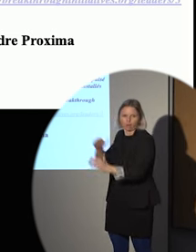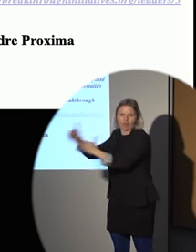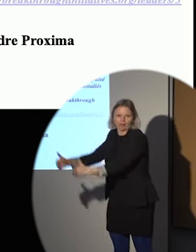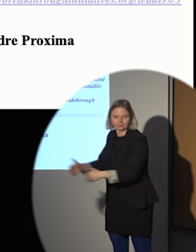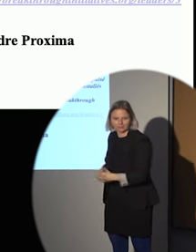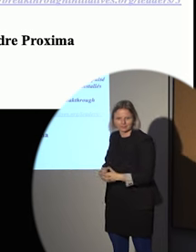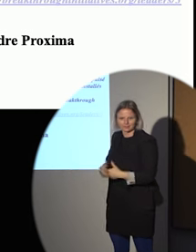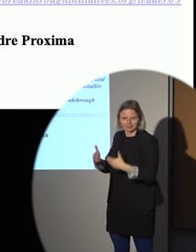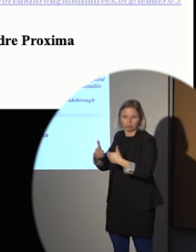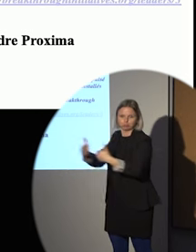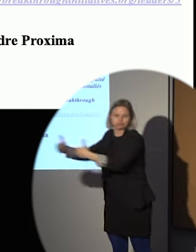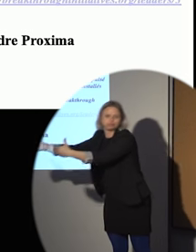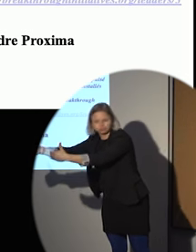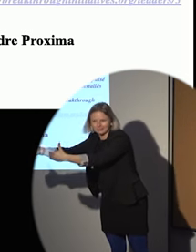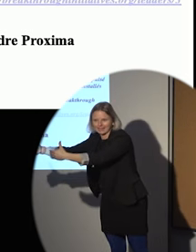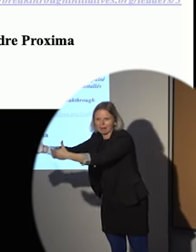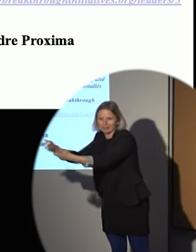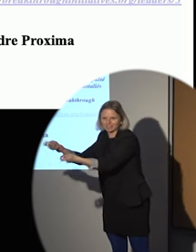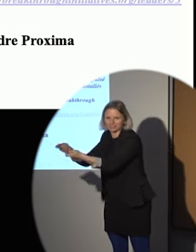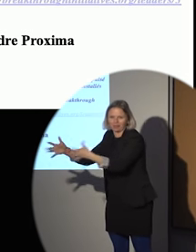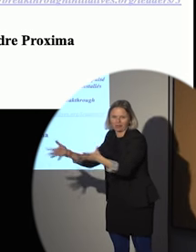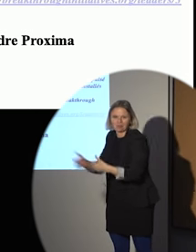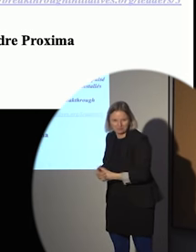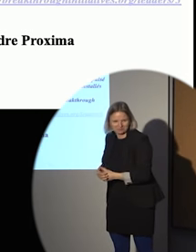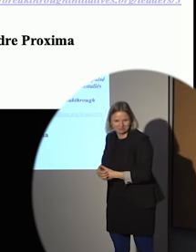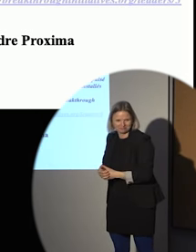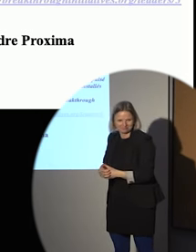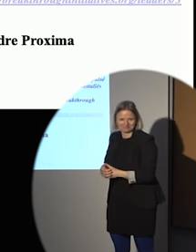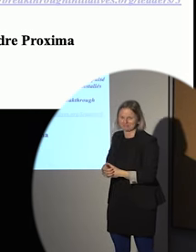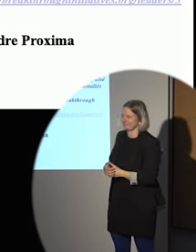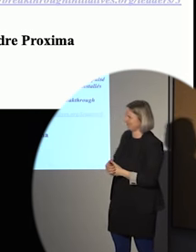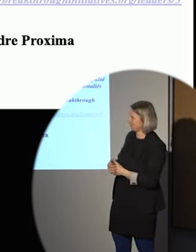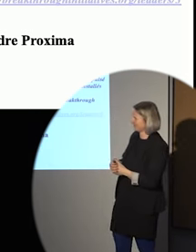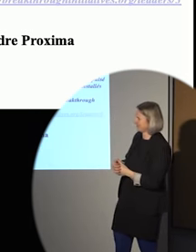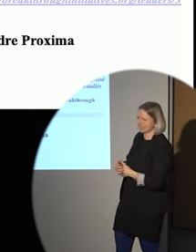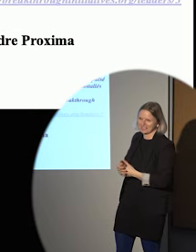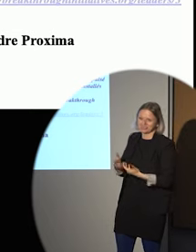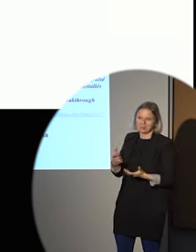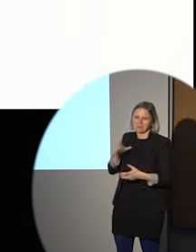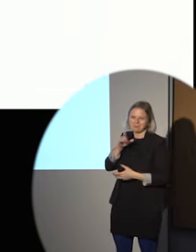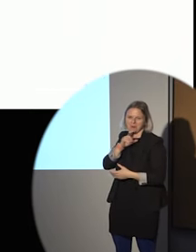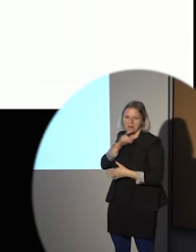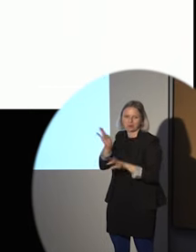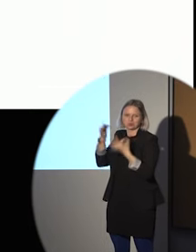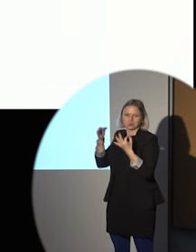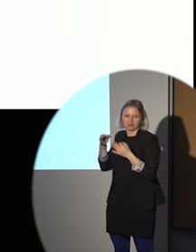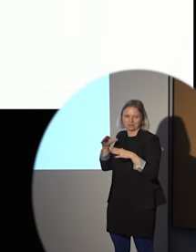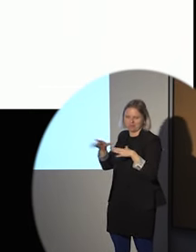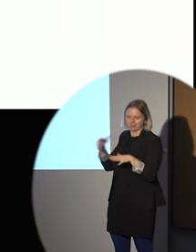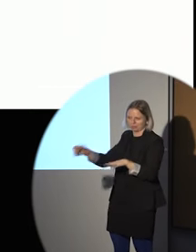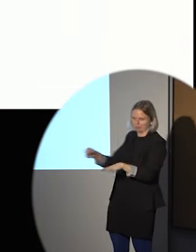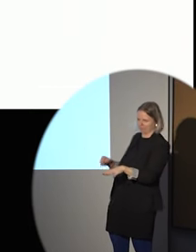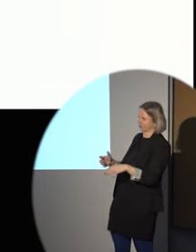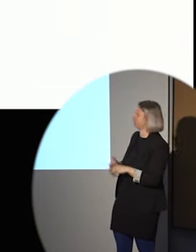hein. Bah oui, il faudrait trouver des gens là-bas pour envoyer un laser, mais bon. Le problème, c'est que voilà, il risque d'avoir pris des coups de soleil avant.